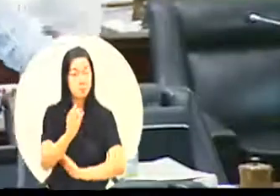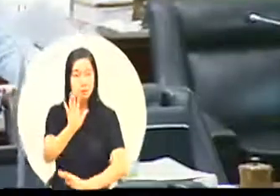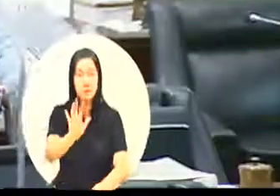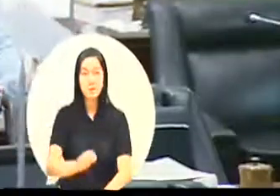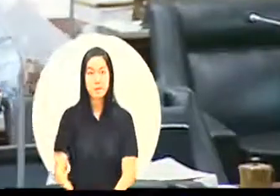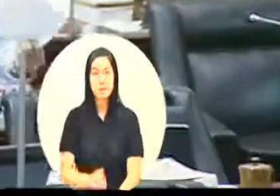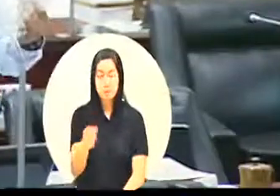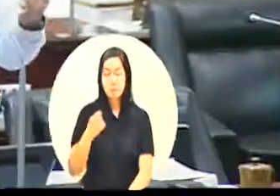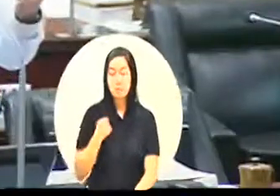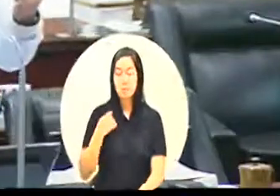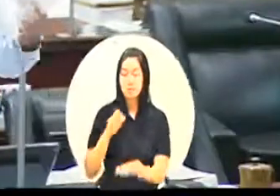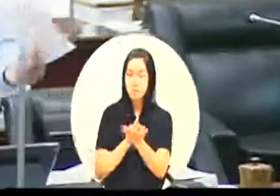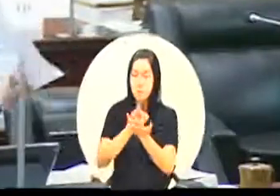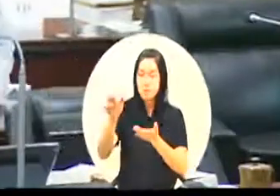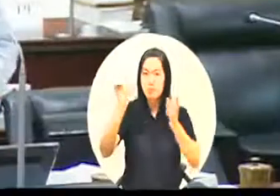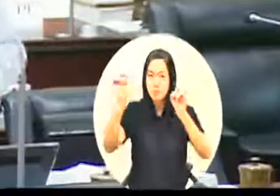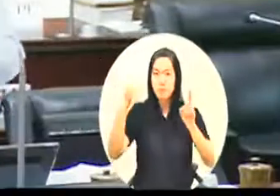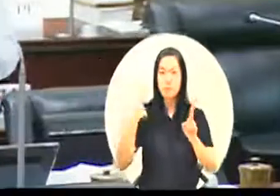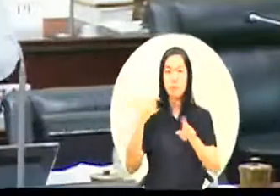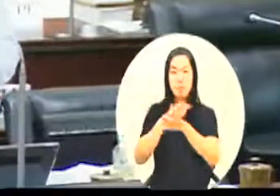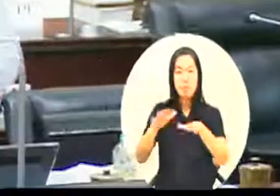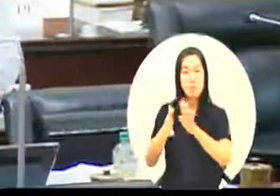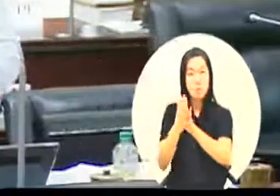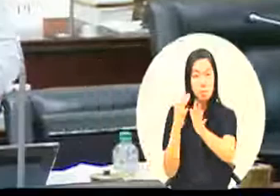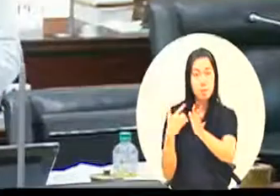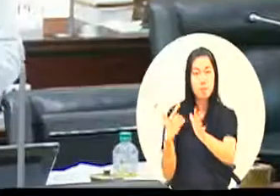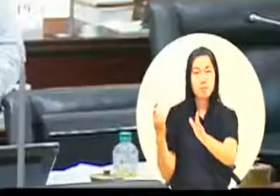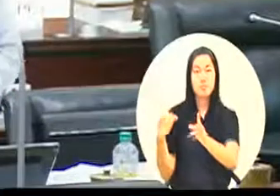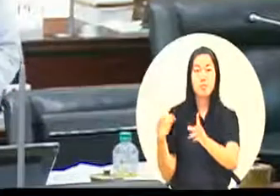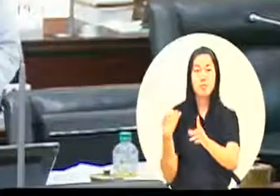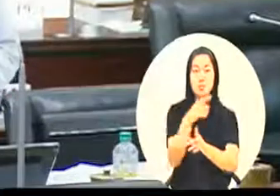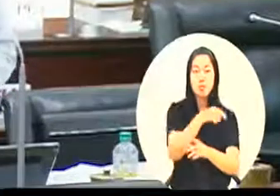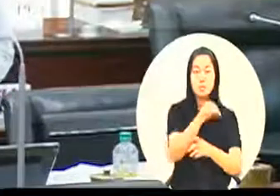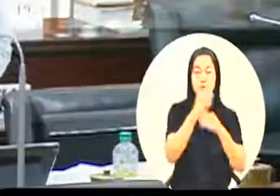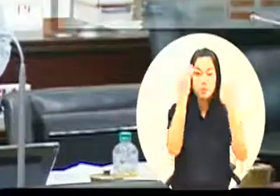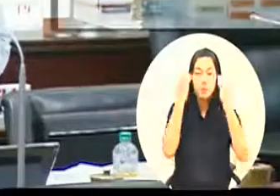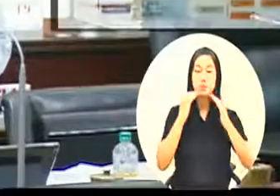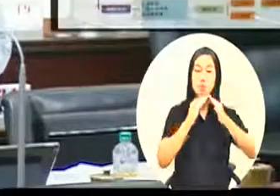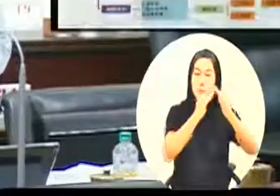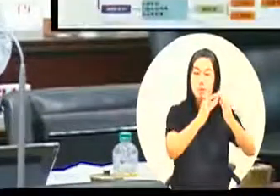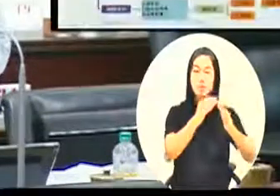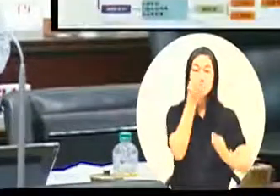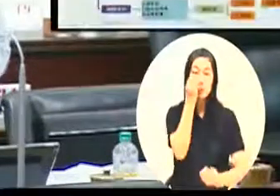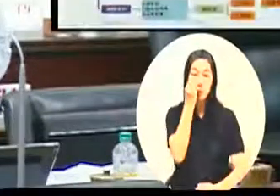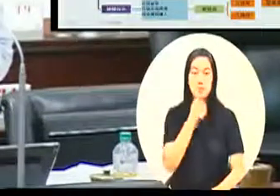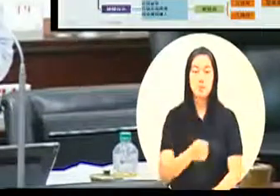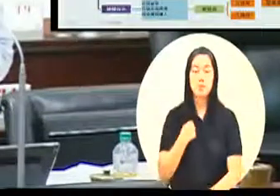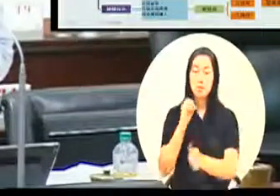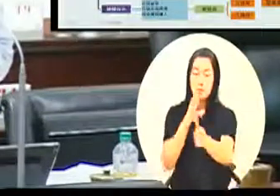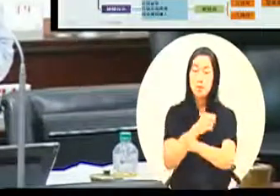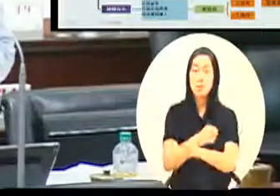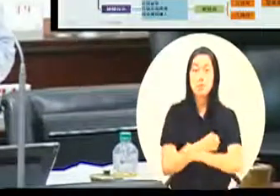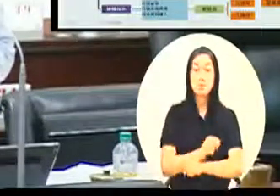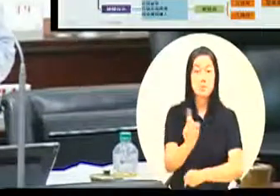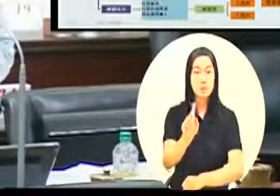长也没去铁佗，您够安排您去水源市，他们也愿意配合去。好，那基本上我要提醒的是一个部分